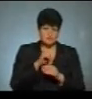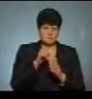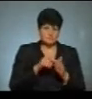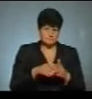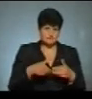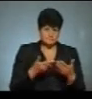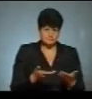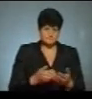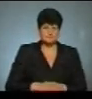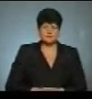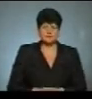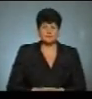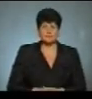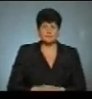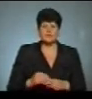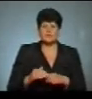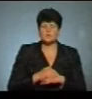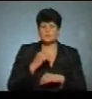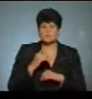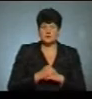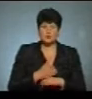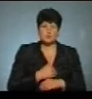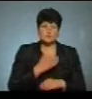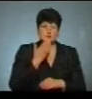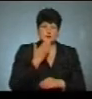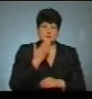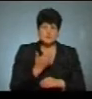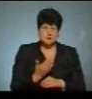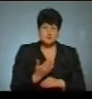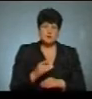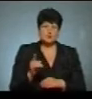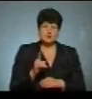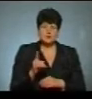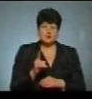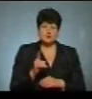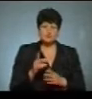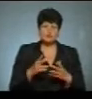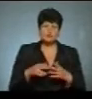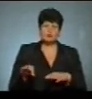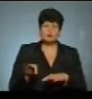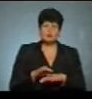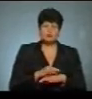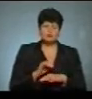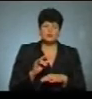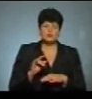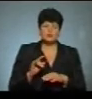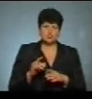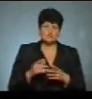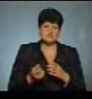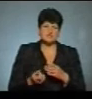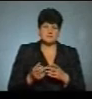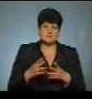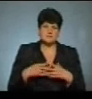запитання. Доброго вечора. Хотіла запитати, що в подружжі під час карантину з'являються якісь